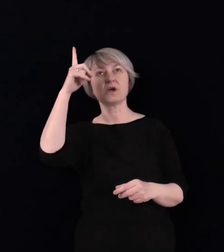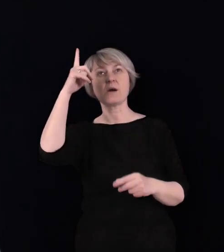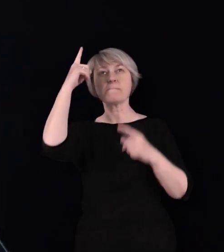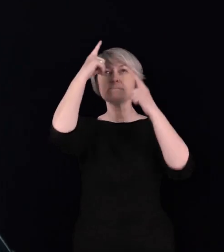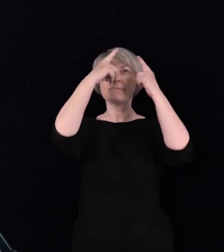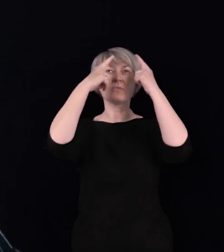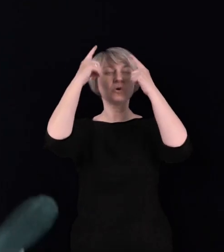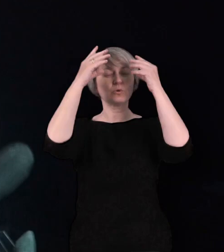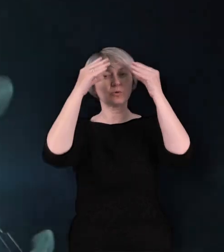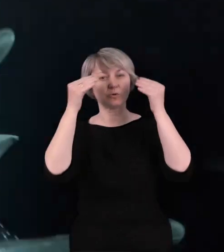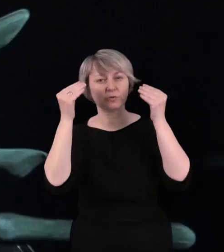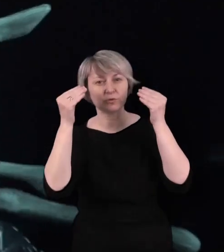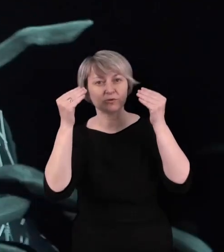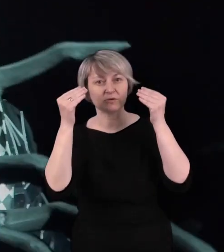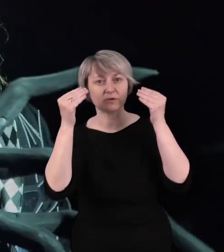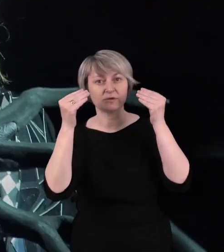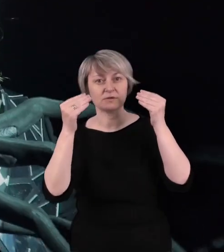postrada zmysły.